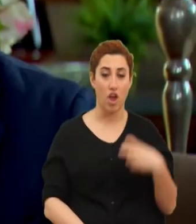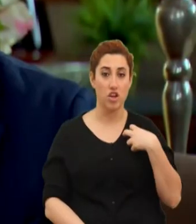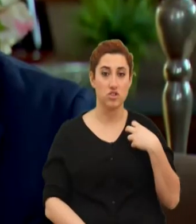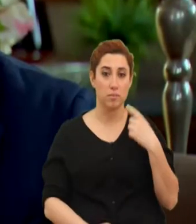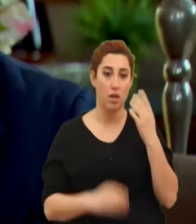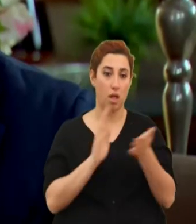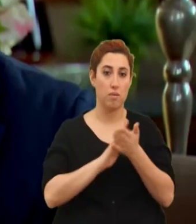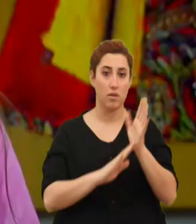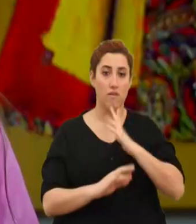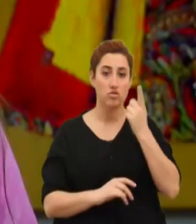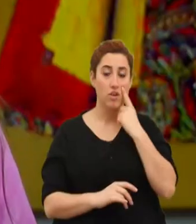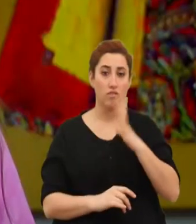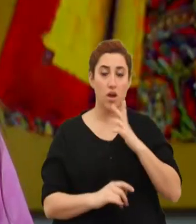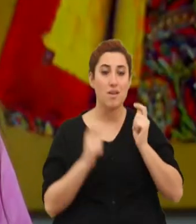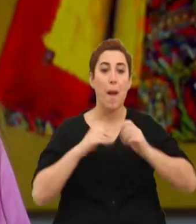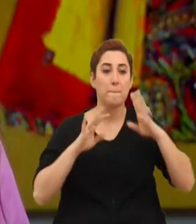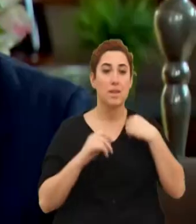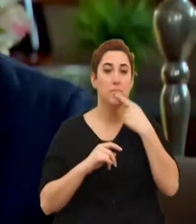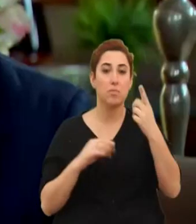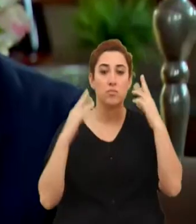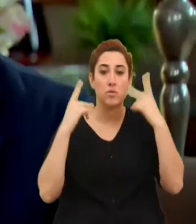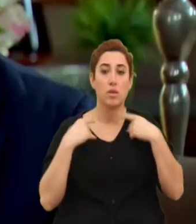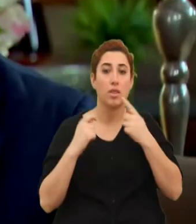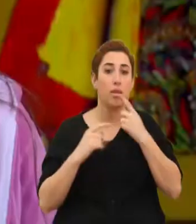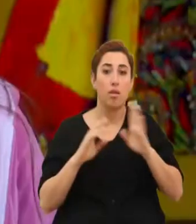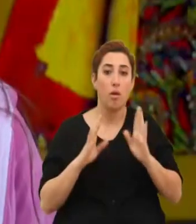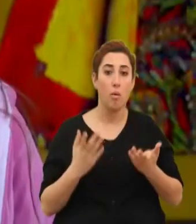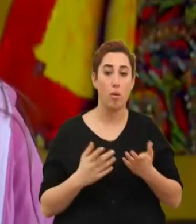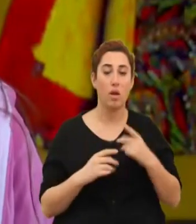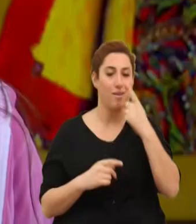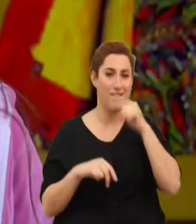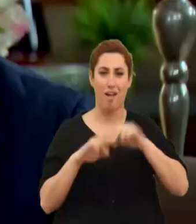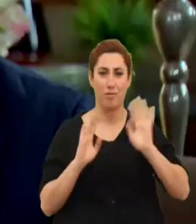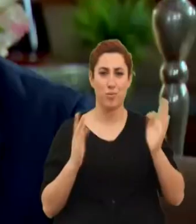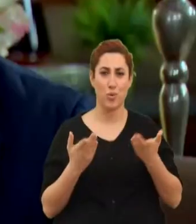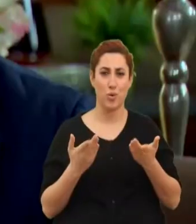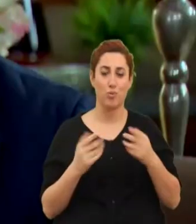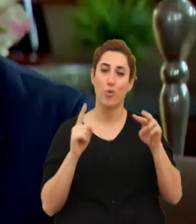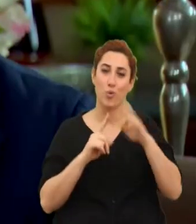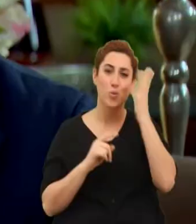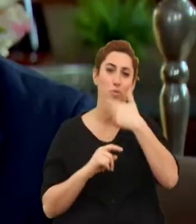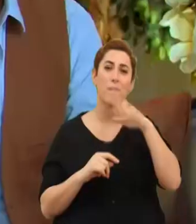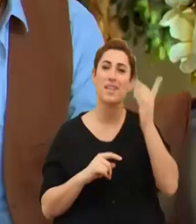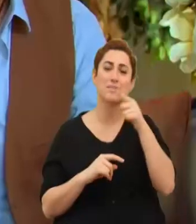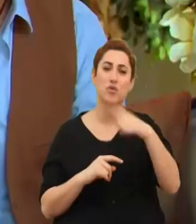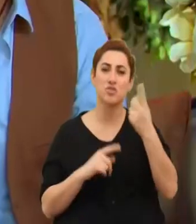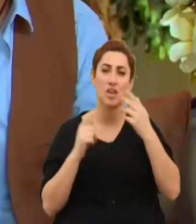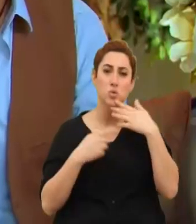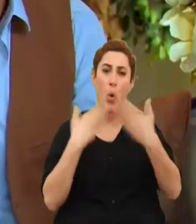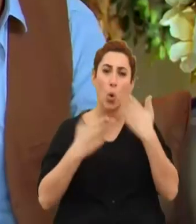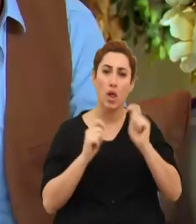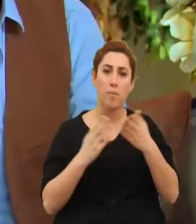Aşkım, belgesi elimde zaten. Yani yapmadım demenin ne alemi var? İnanmıyorum ya. Nurhan, utanmadan nasıl böyle bir